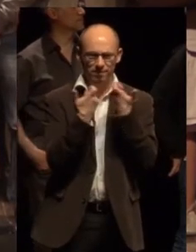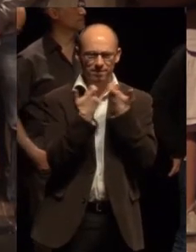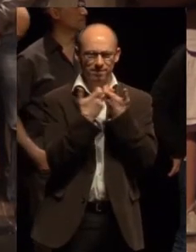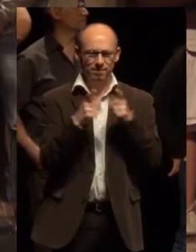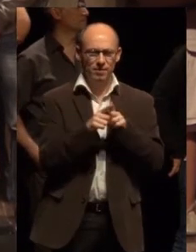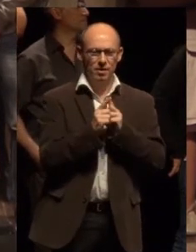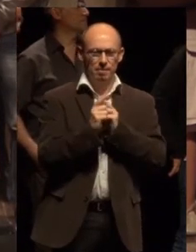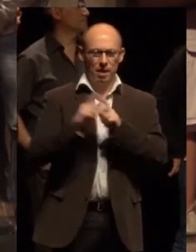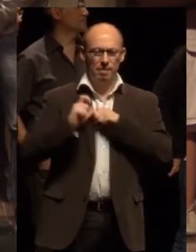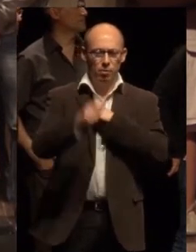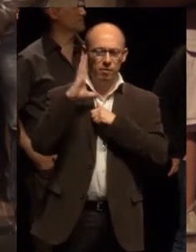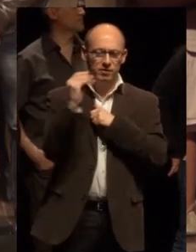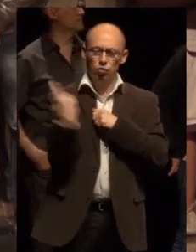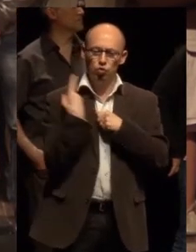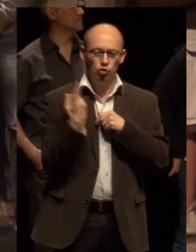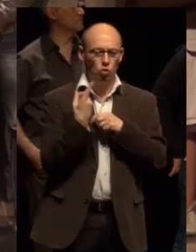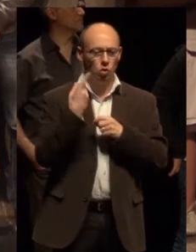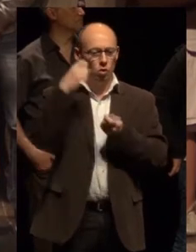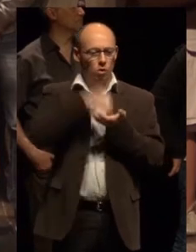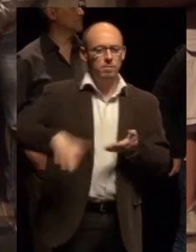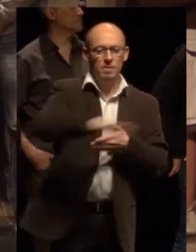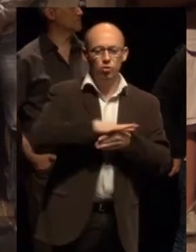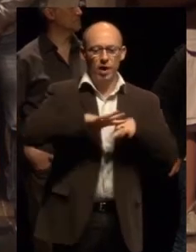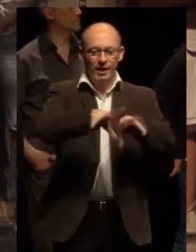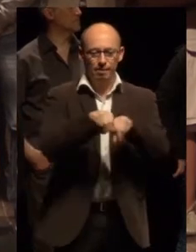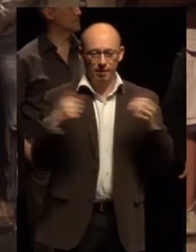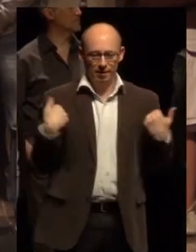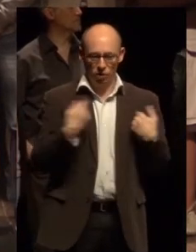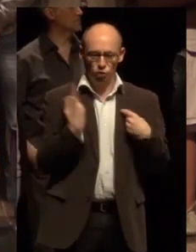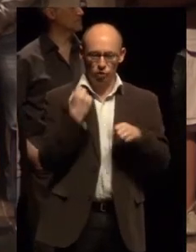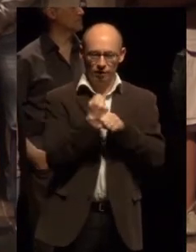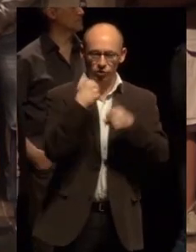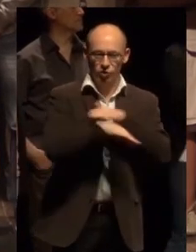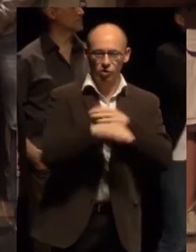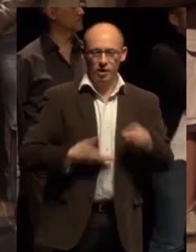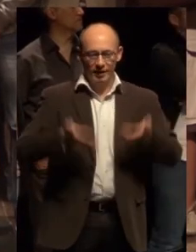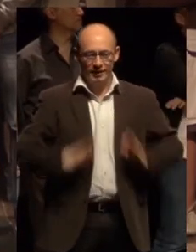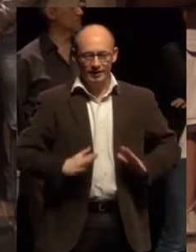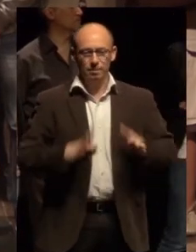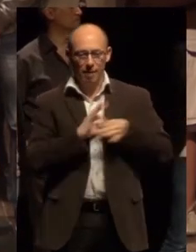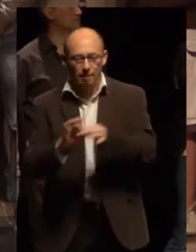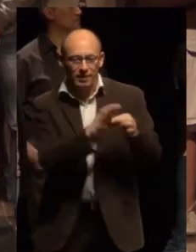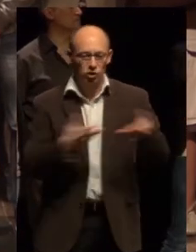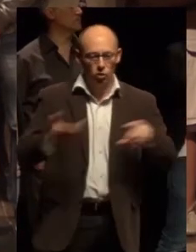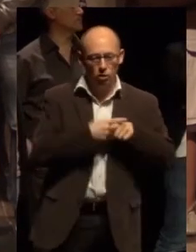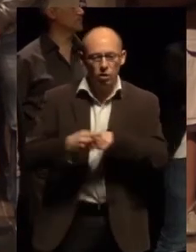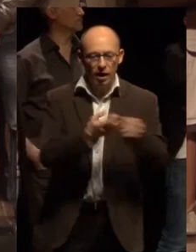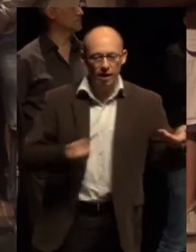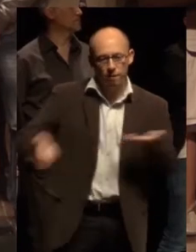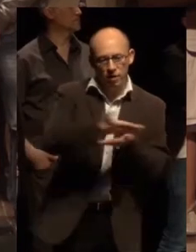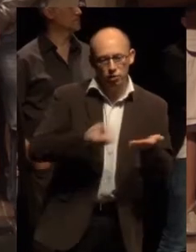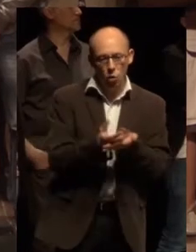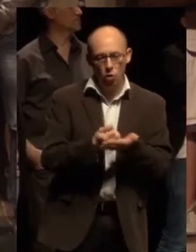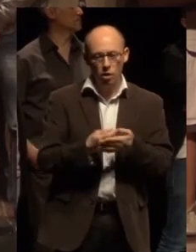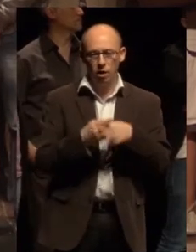mon parcours professionnel, j'ai toujours travaillé au milieu de mes équipes. J'ai toujours pris des décisions en partageant les informations avec les uns et avec